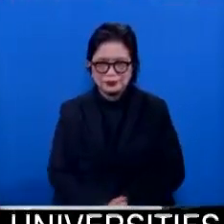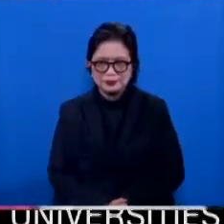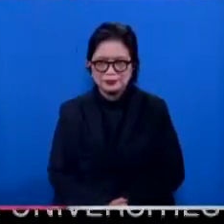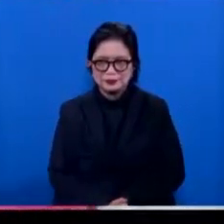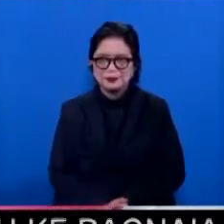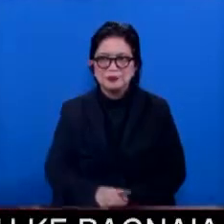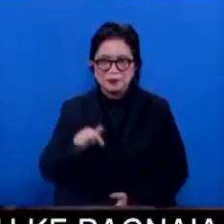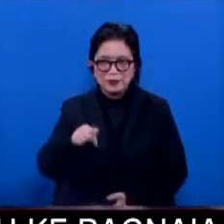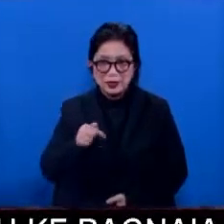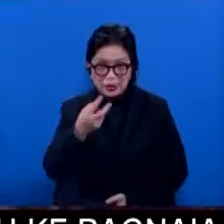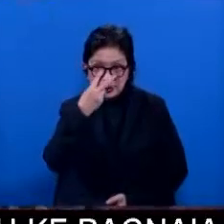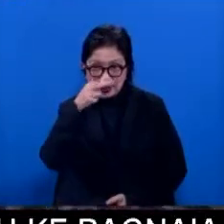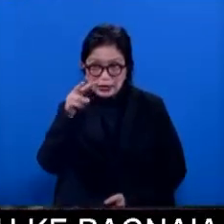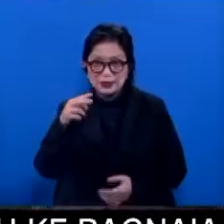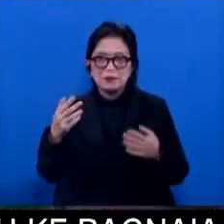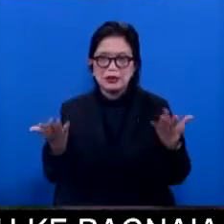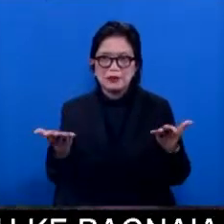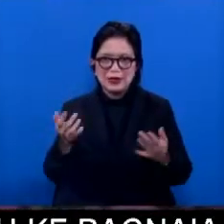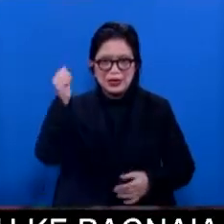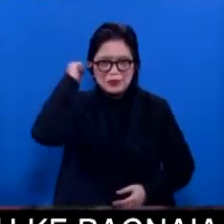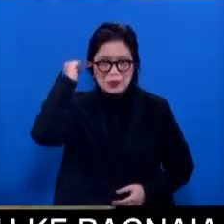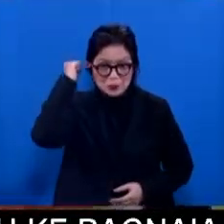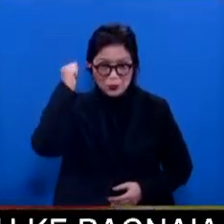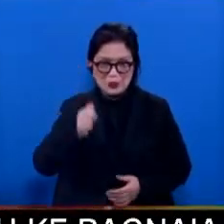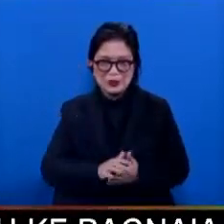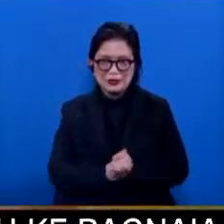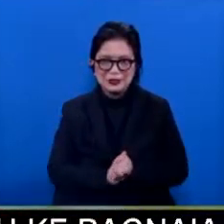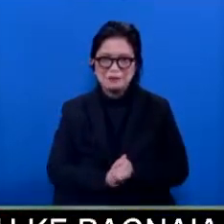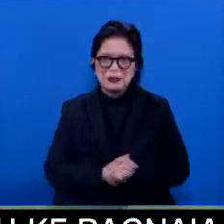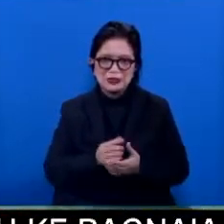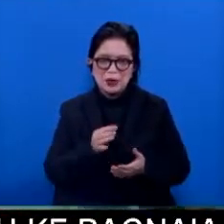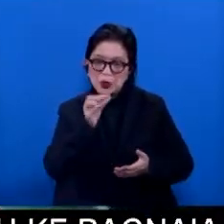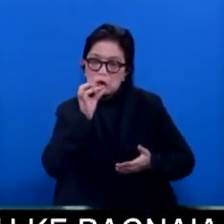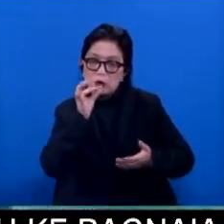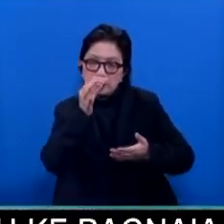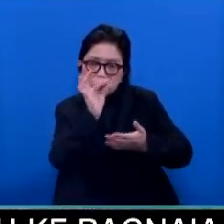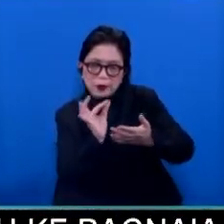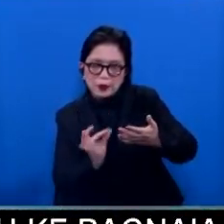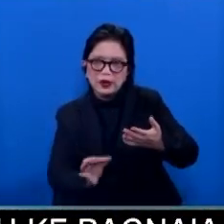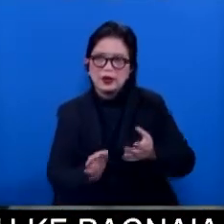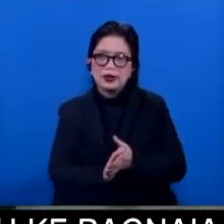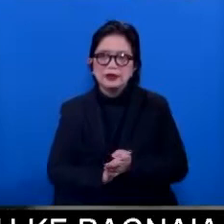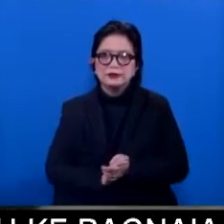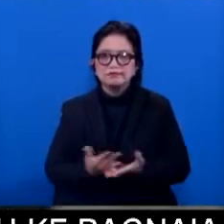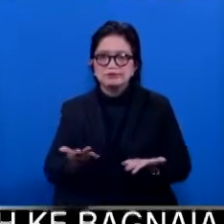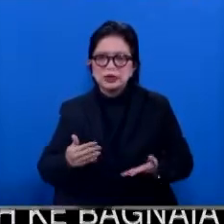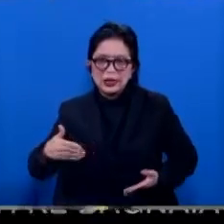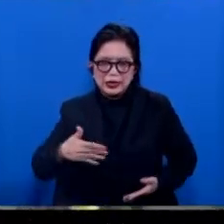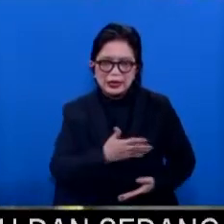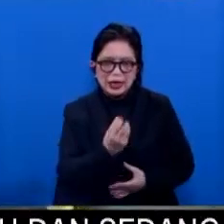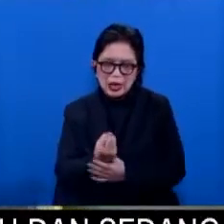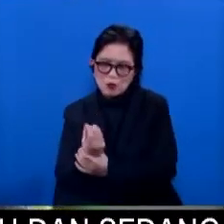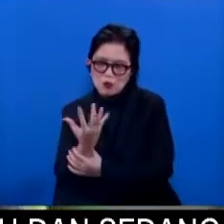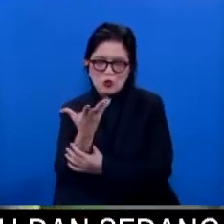Saatnya melihat karya yang dihasilkan dari ibu-ibu rumah tangga ini. Batik kaos motif ikan dan lautnya, bunga,